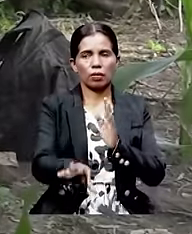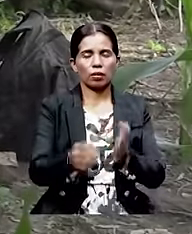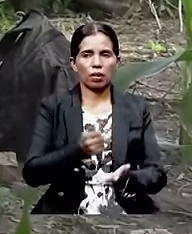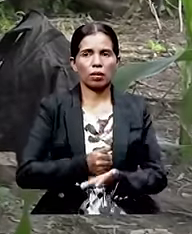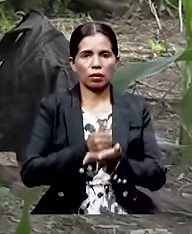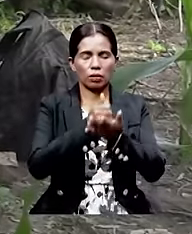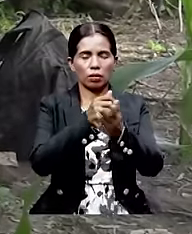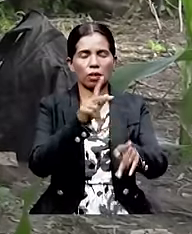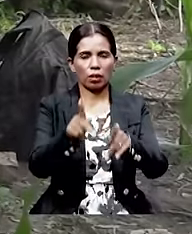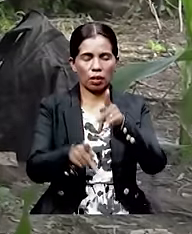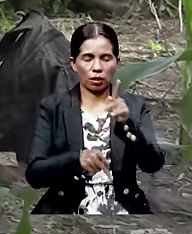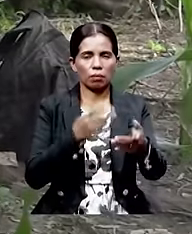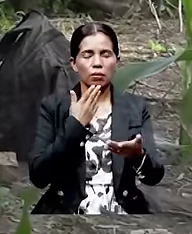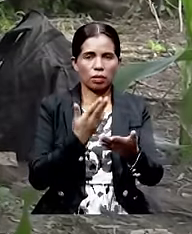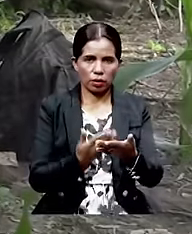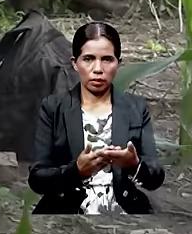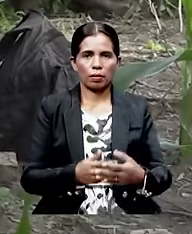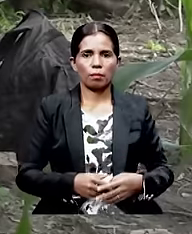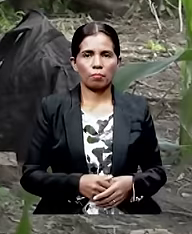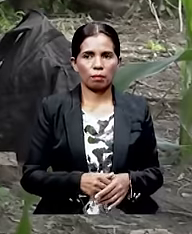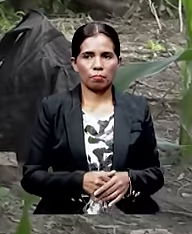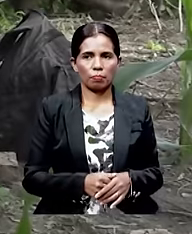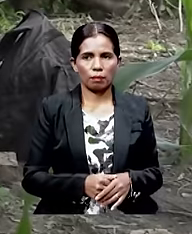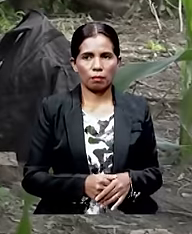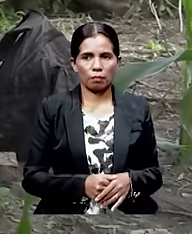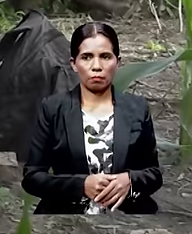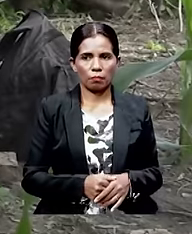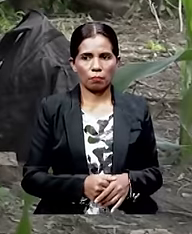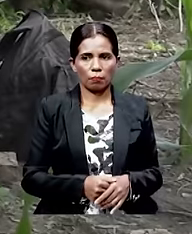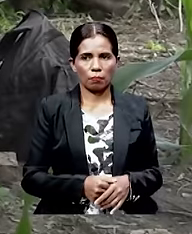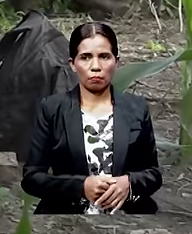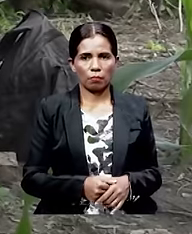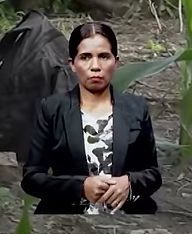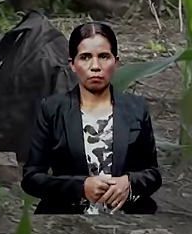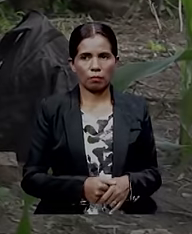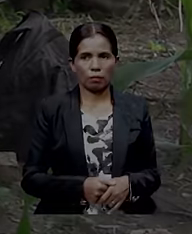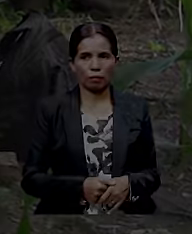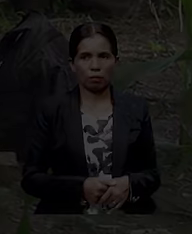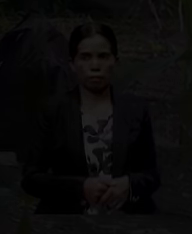ngusi ema dia kruma. Ekipa kobertura, Jiemen.